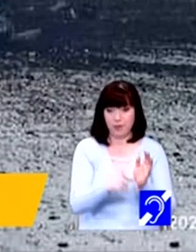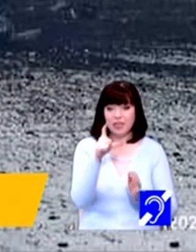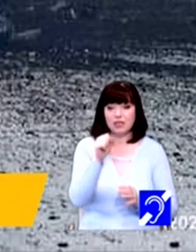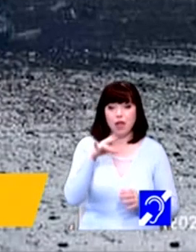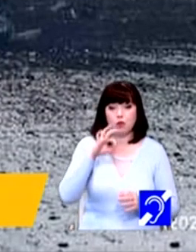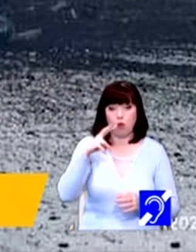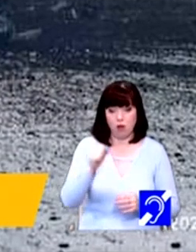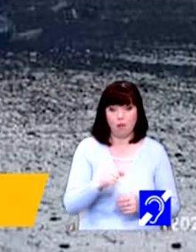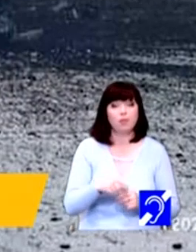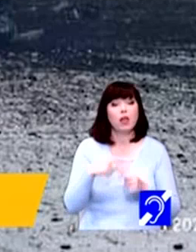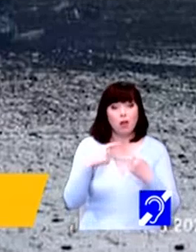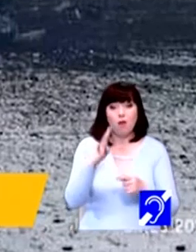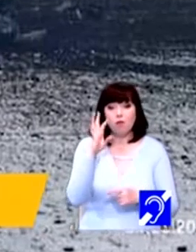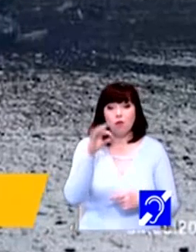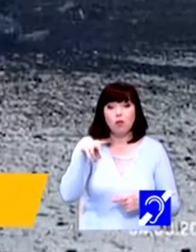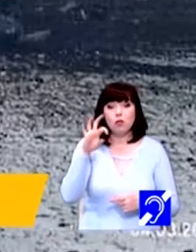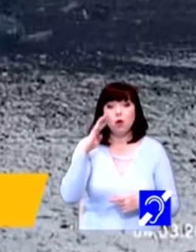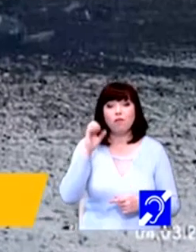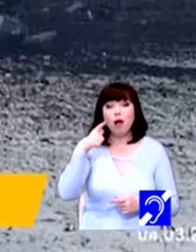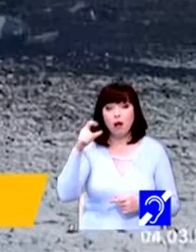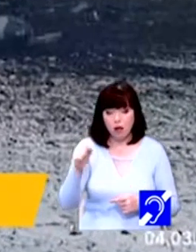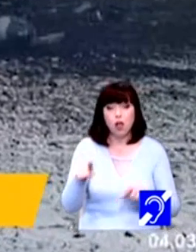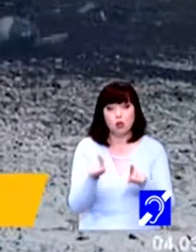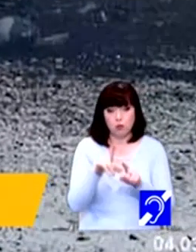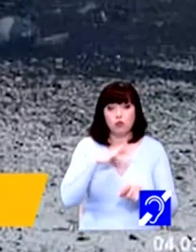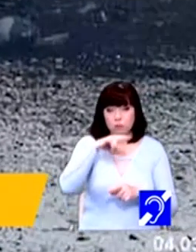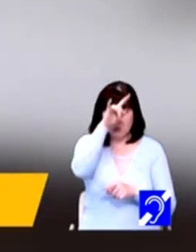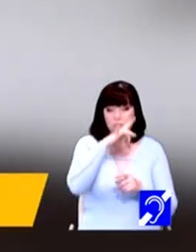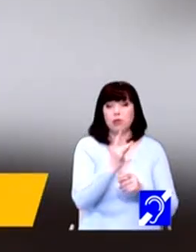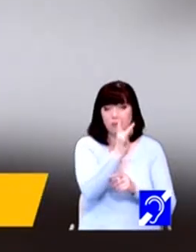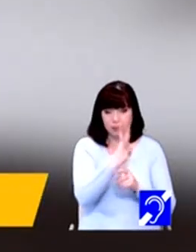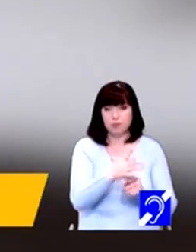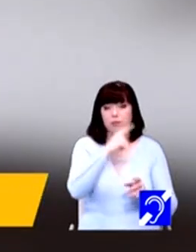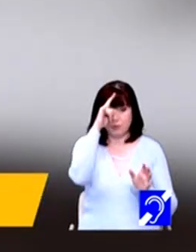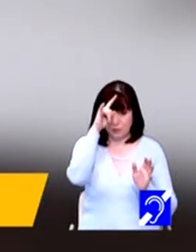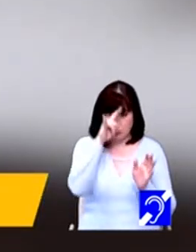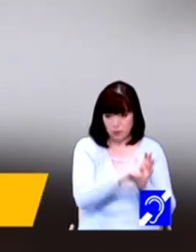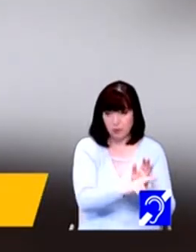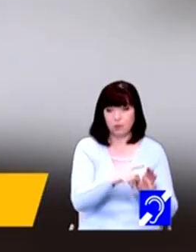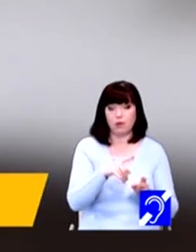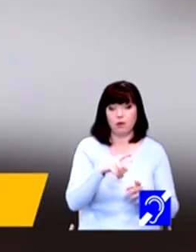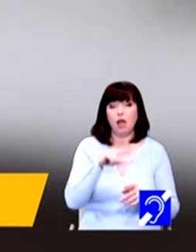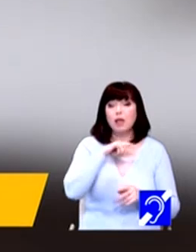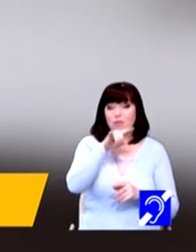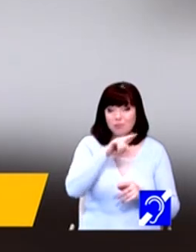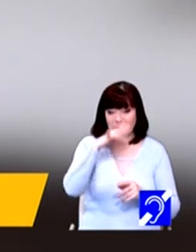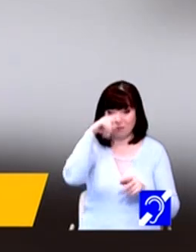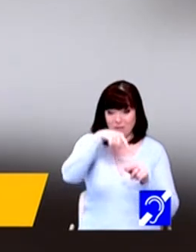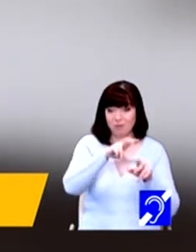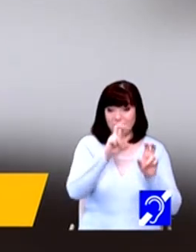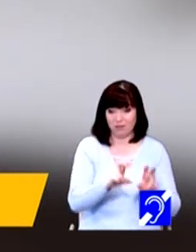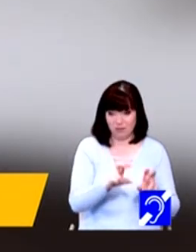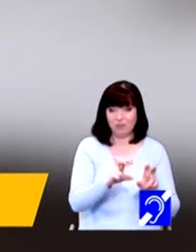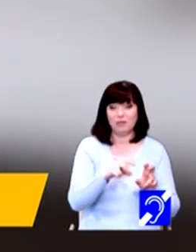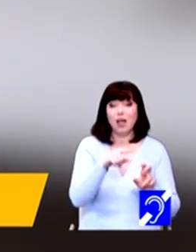localitatea Volnovaha, un alt avion al inamicului a fost anihilat de armata ucraineană. Pilotul s-a capitulat, iar la scurt timp, un elicopter rusesc a